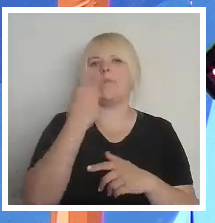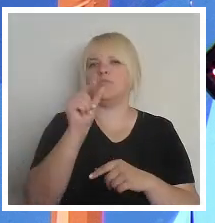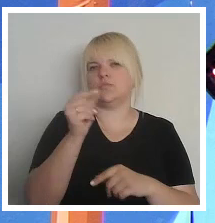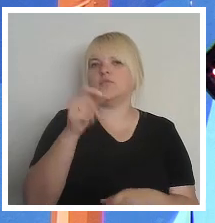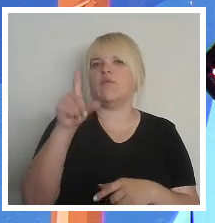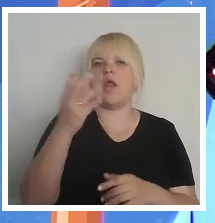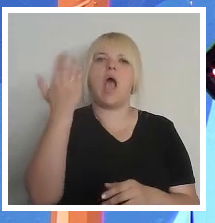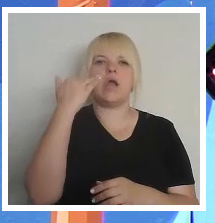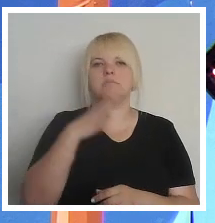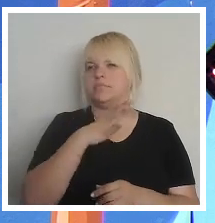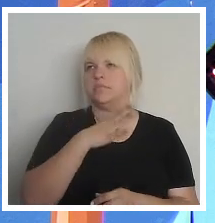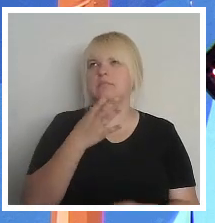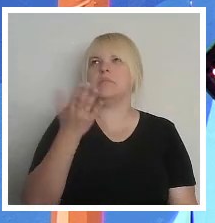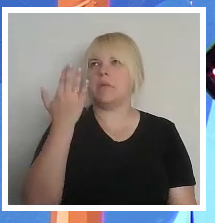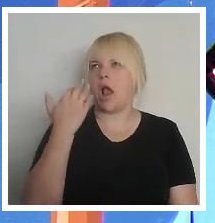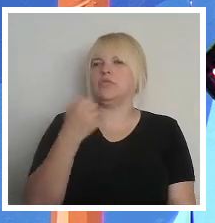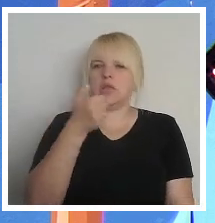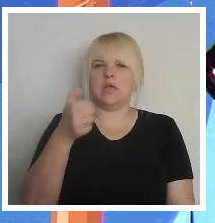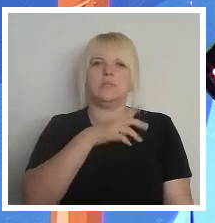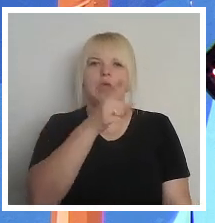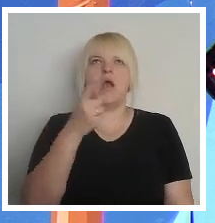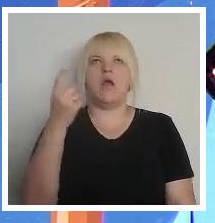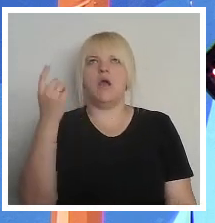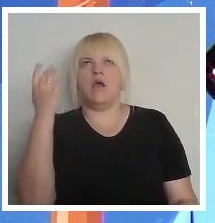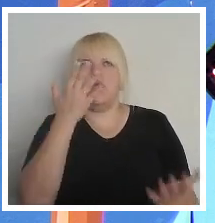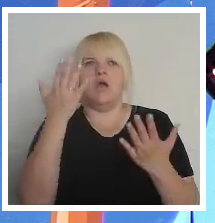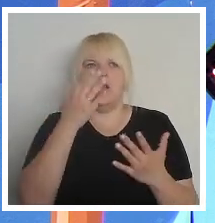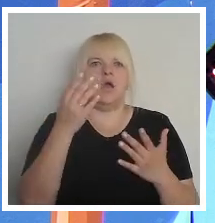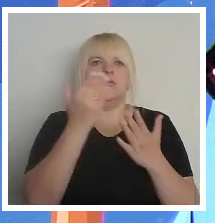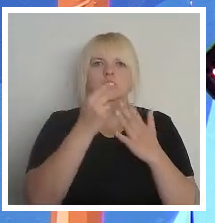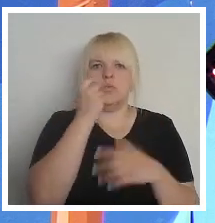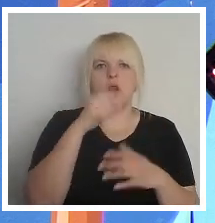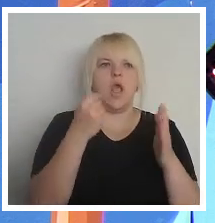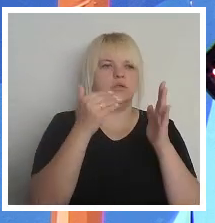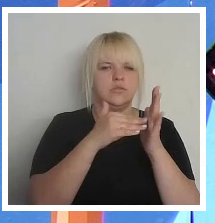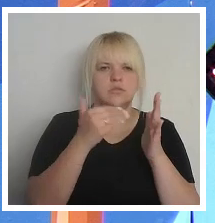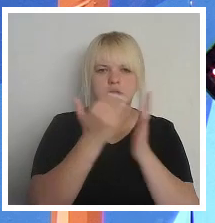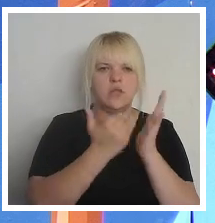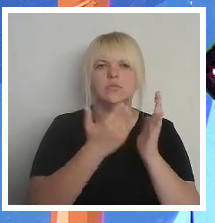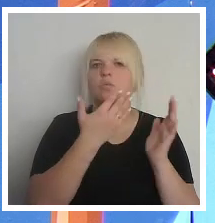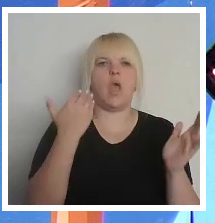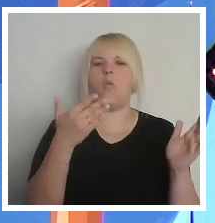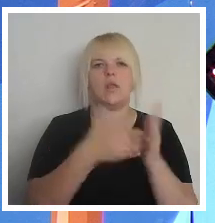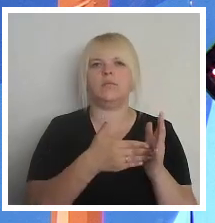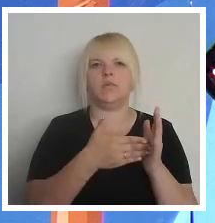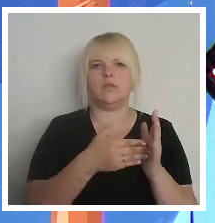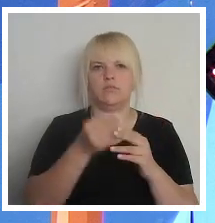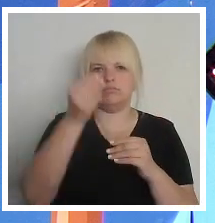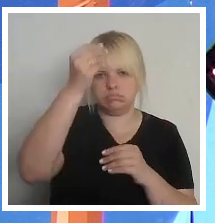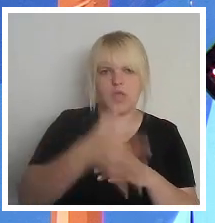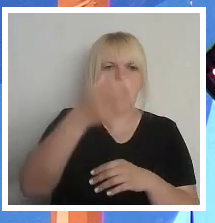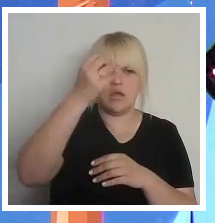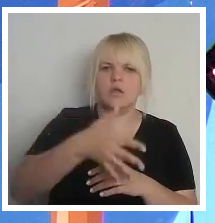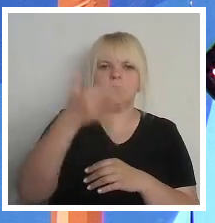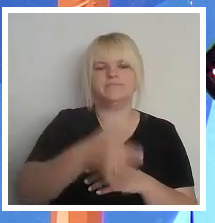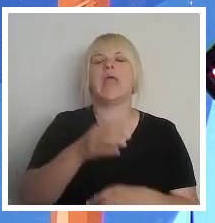mēs to darījām pagājušajā gadu, jo bija tā eiforija, ka nav Ukrainas satura pozicionējumam, nav limitācija. Ir. Un mēs riskējam